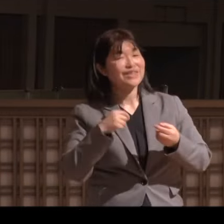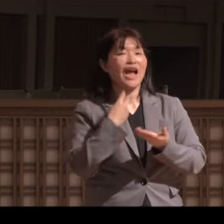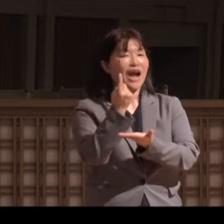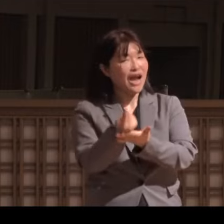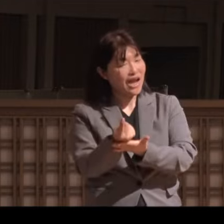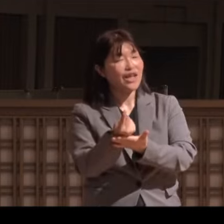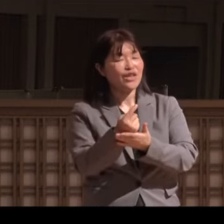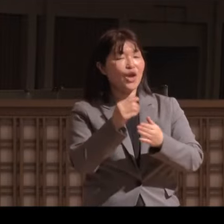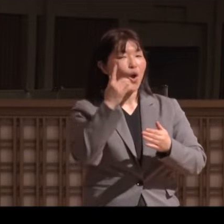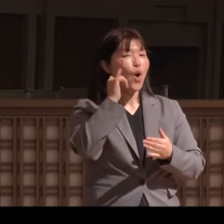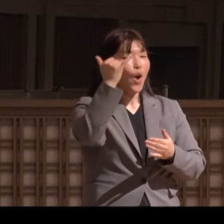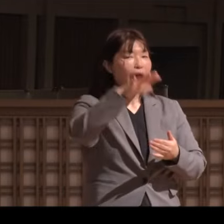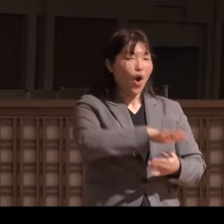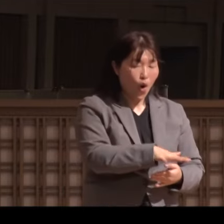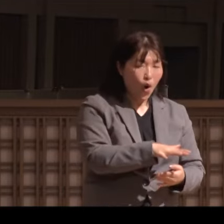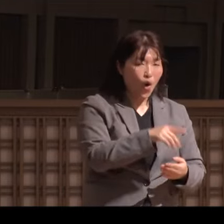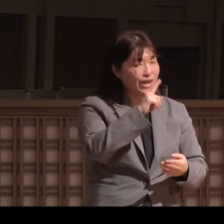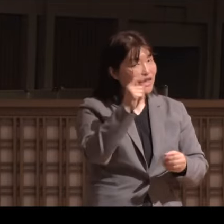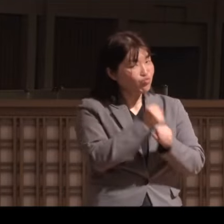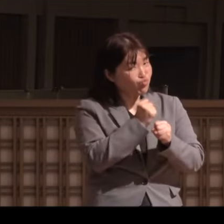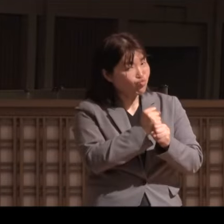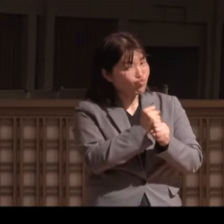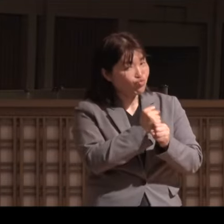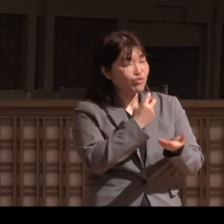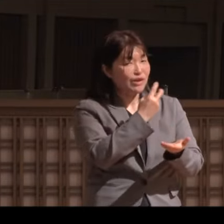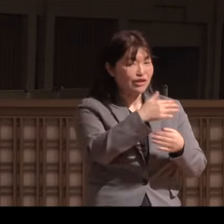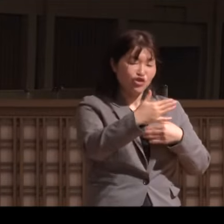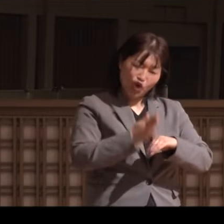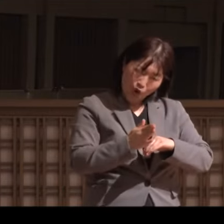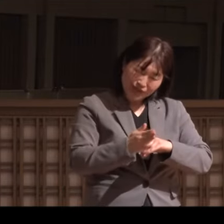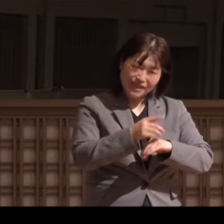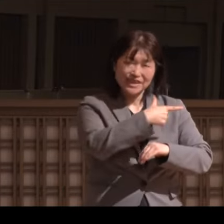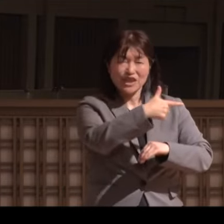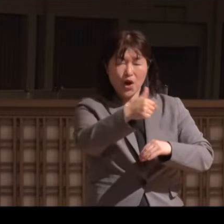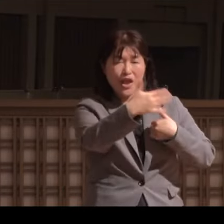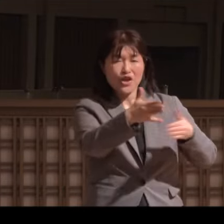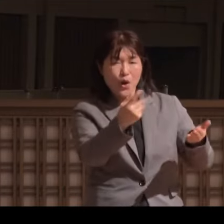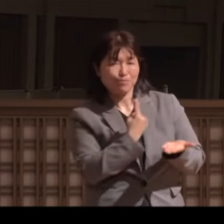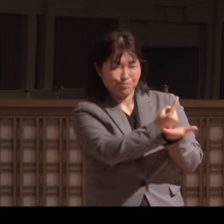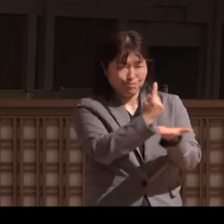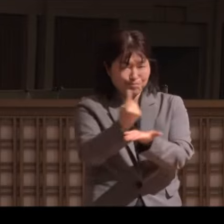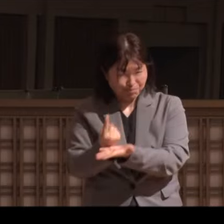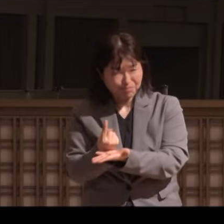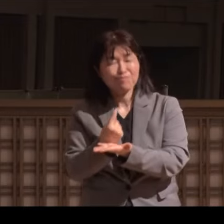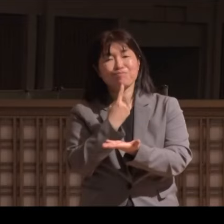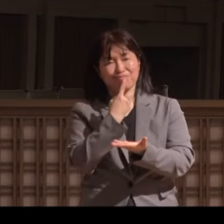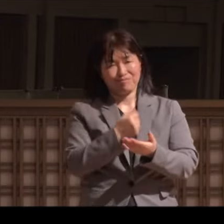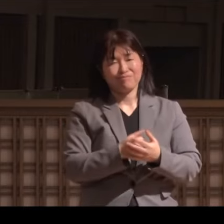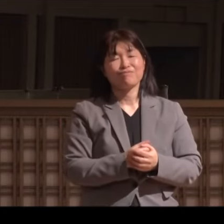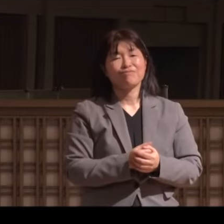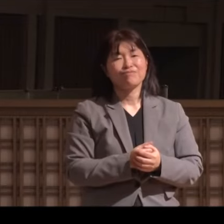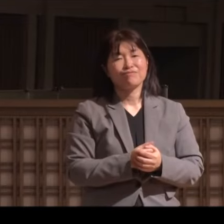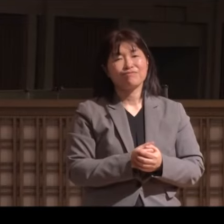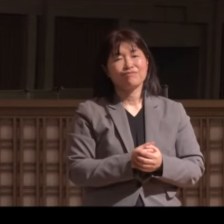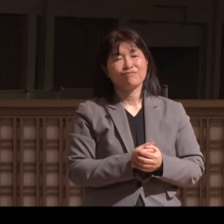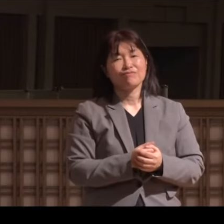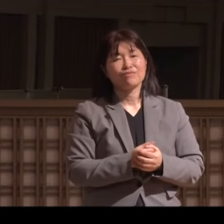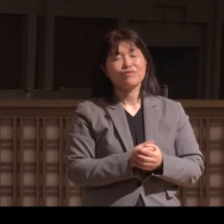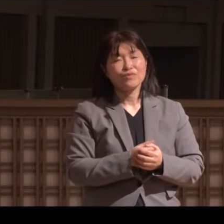しあとは親子で一緒に工作をしてみようとか料理をしてみようというようなイベントに参加するようになりました